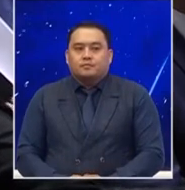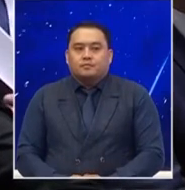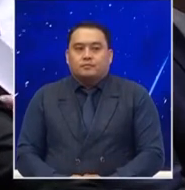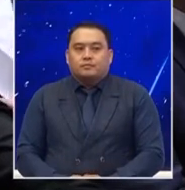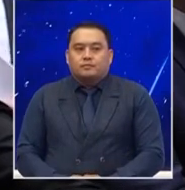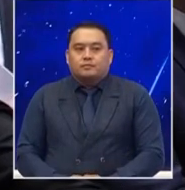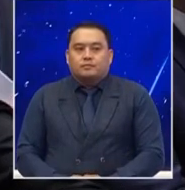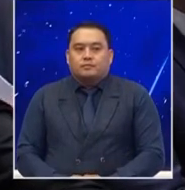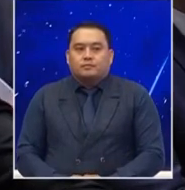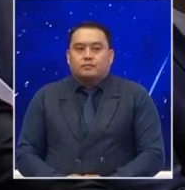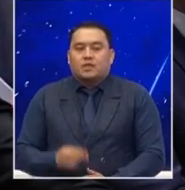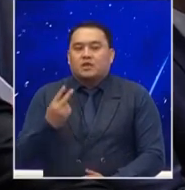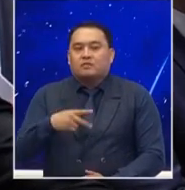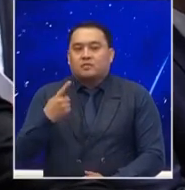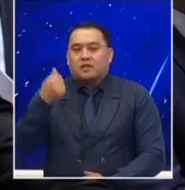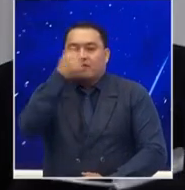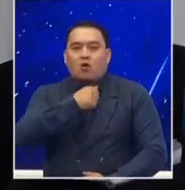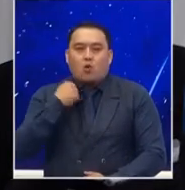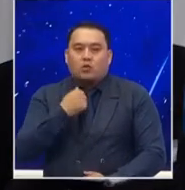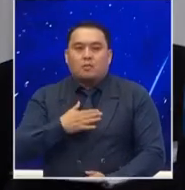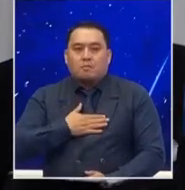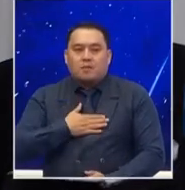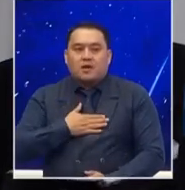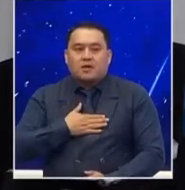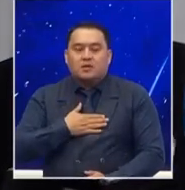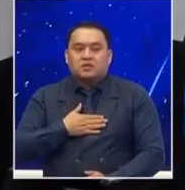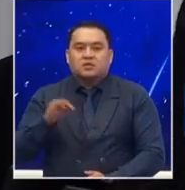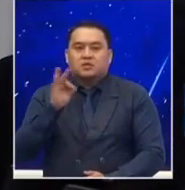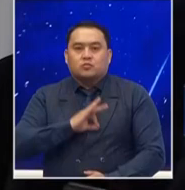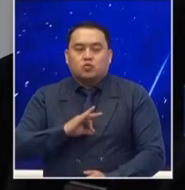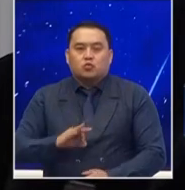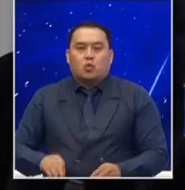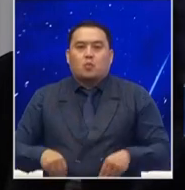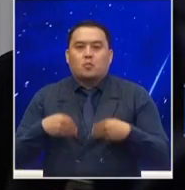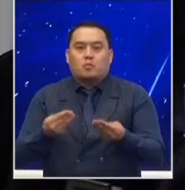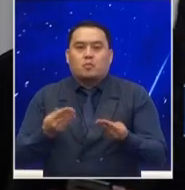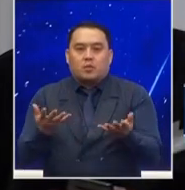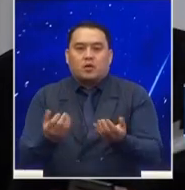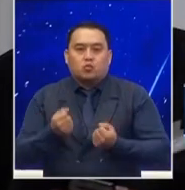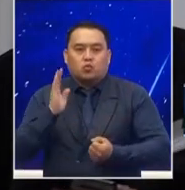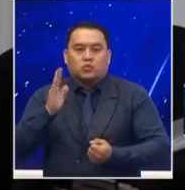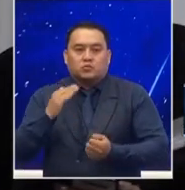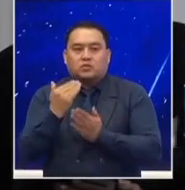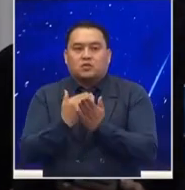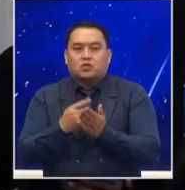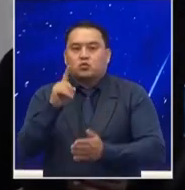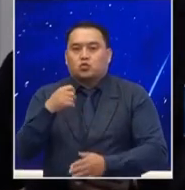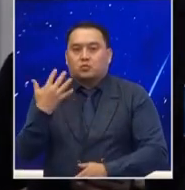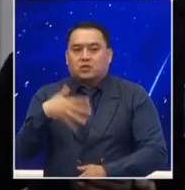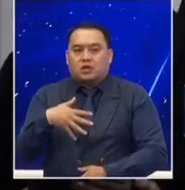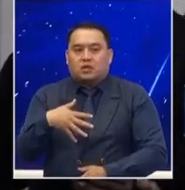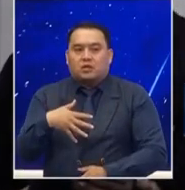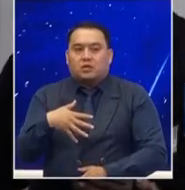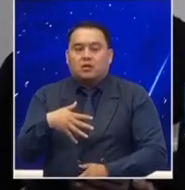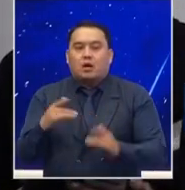строить? 21 год. Сейчас вот в первом квартале мы экспертизу получим, потом заявимся. Здесь 150 на 150